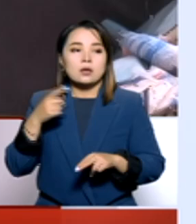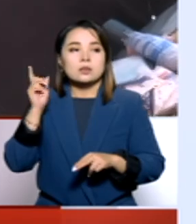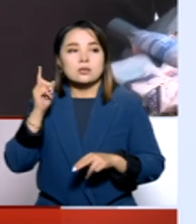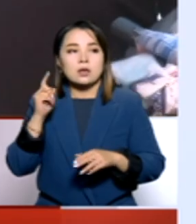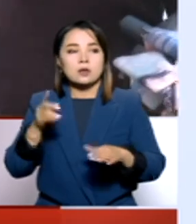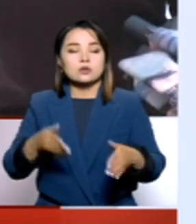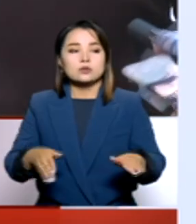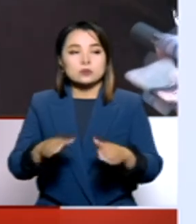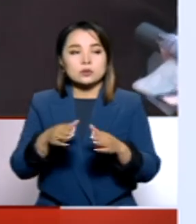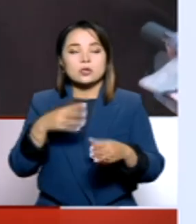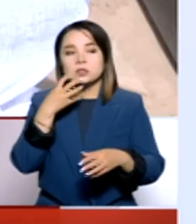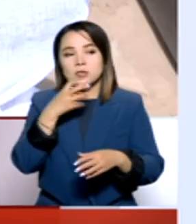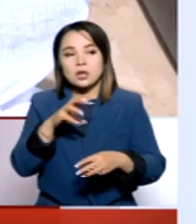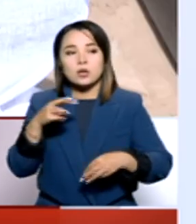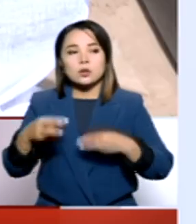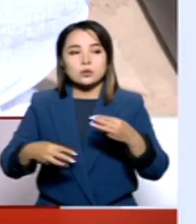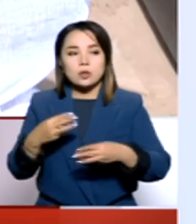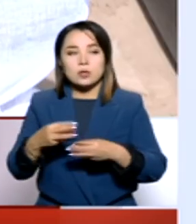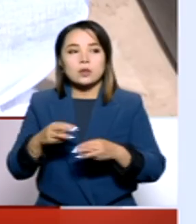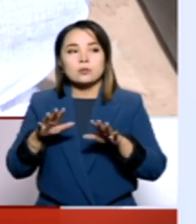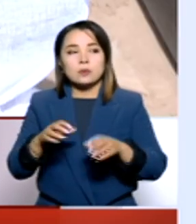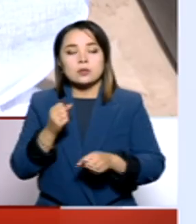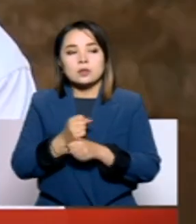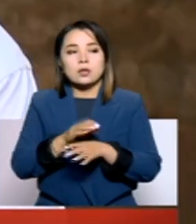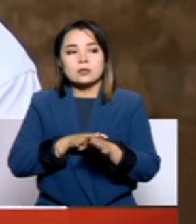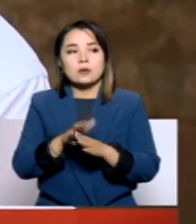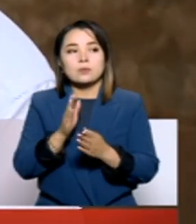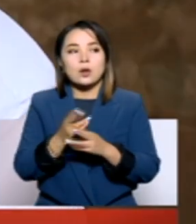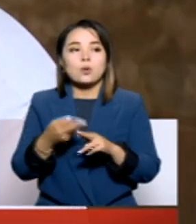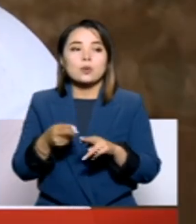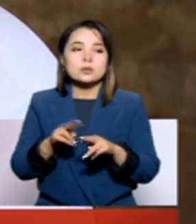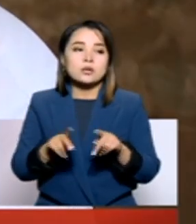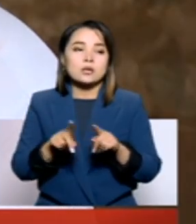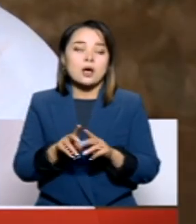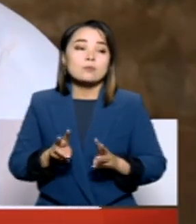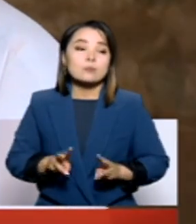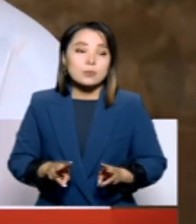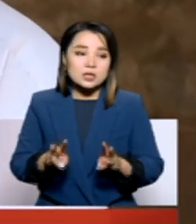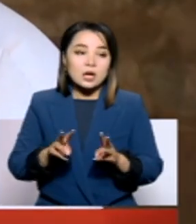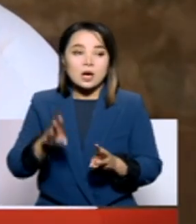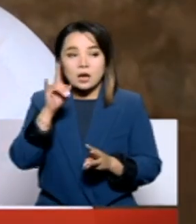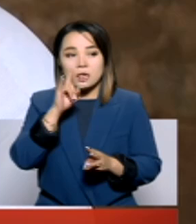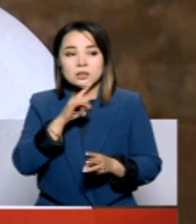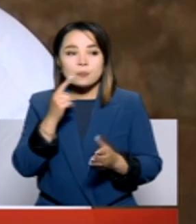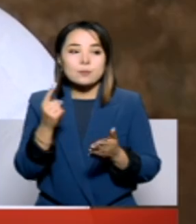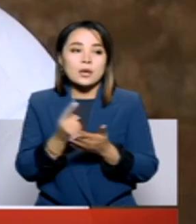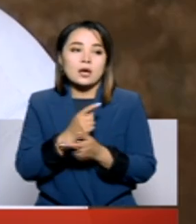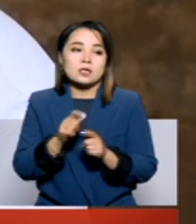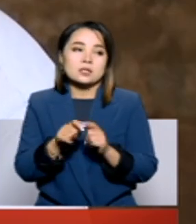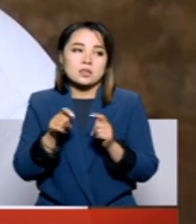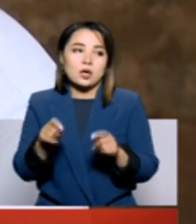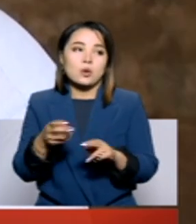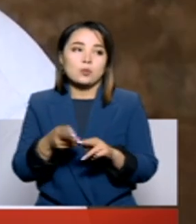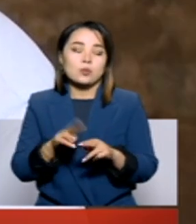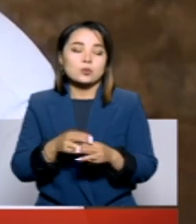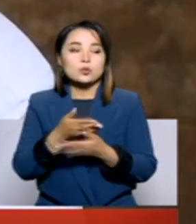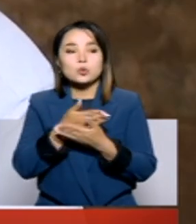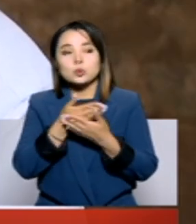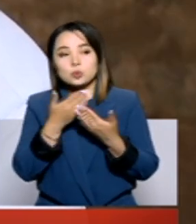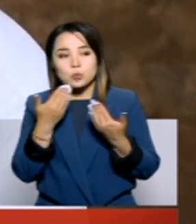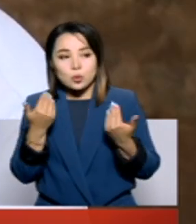құятын күйдіретін орын болған. Міне дәл осындай пеш Қазақстанда бірінші рет ашылып отыр. Бұндай пеш